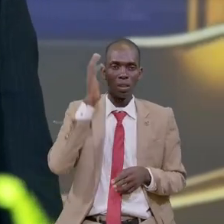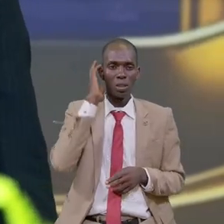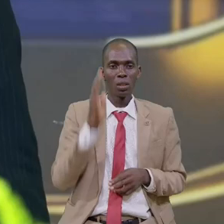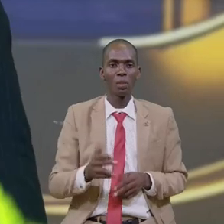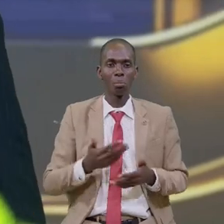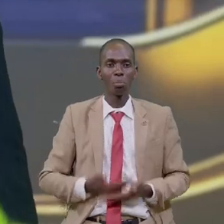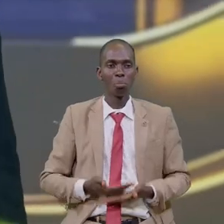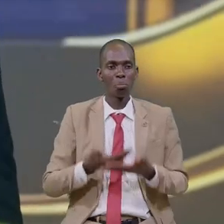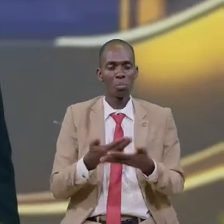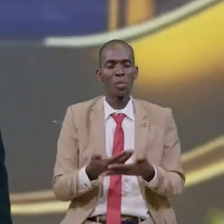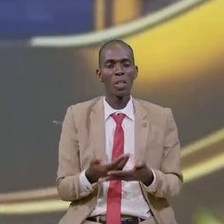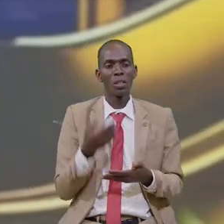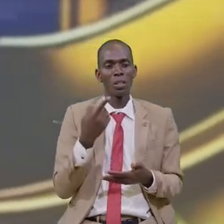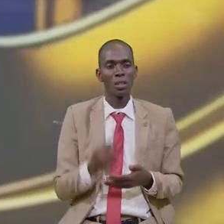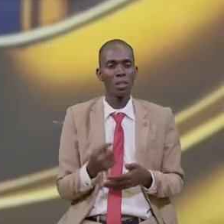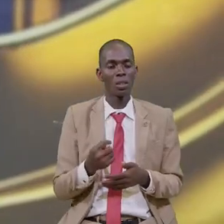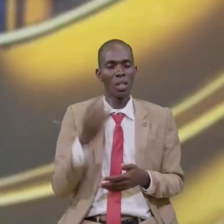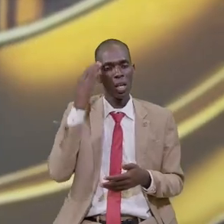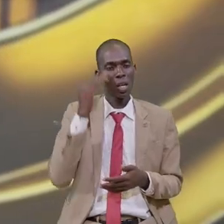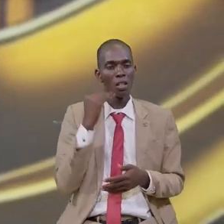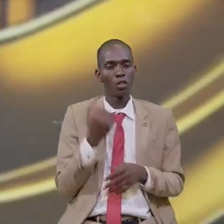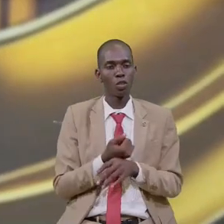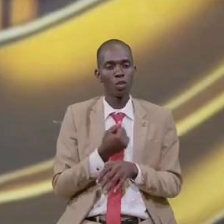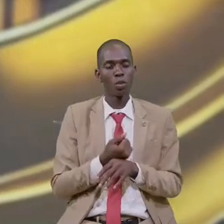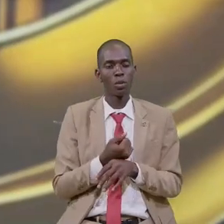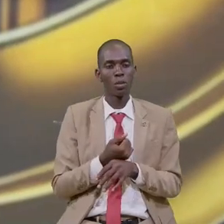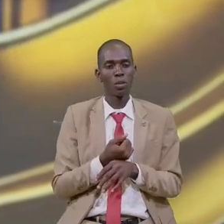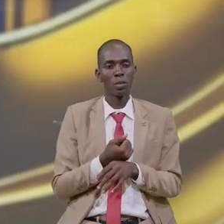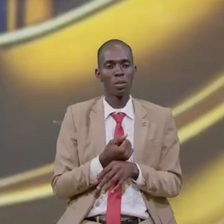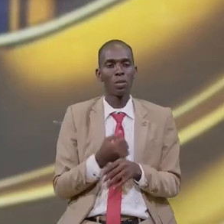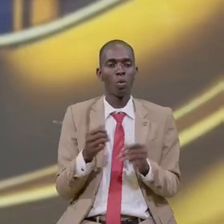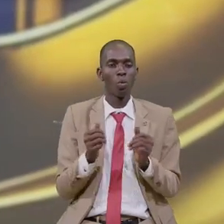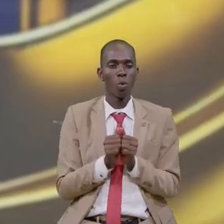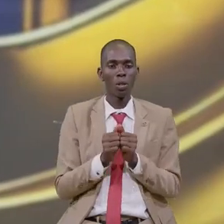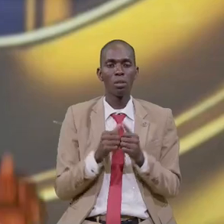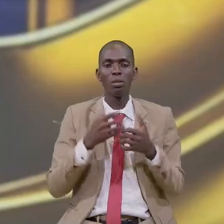principale au milieu des acclamations.